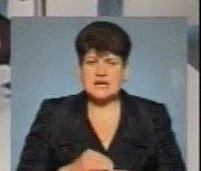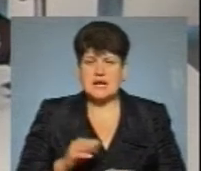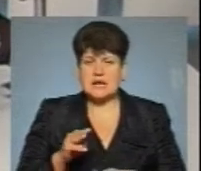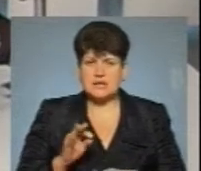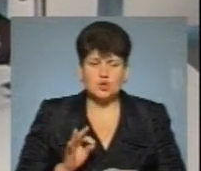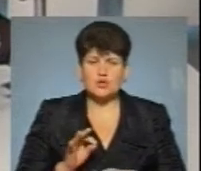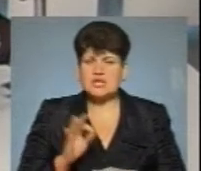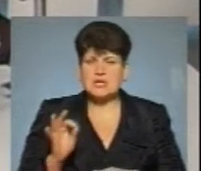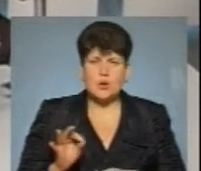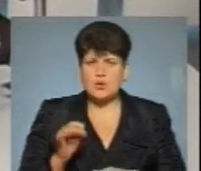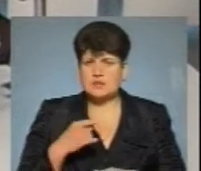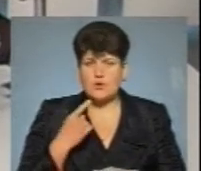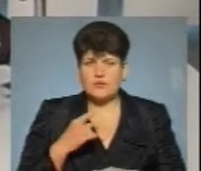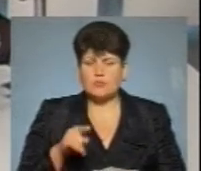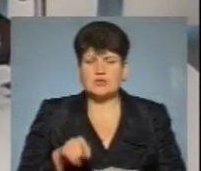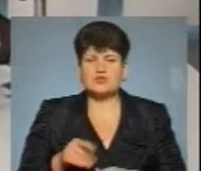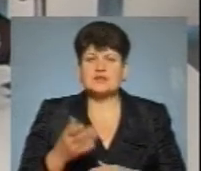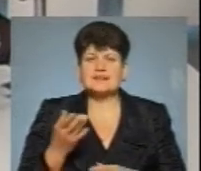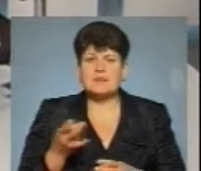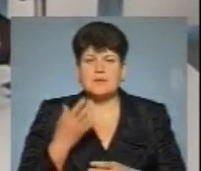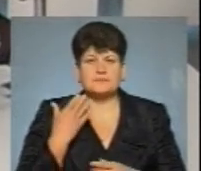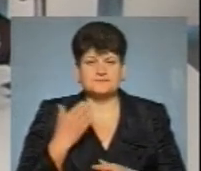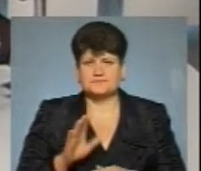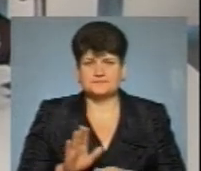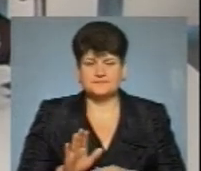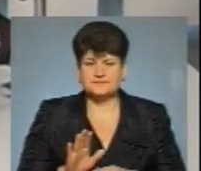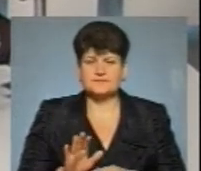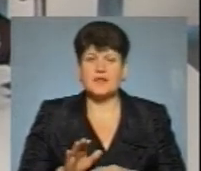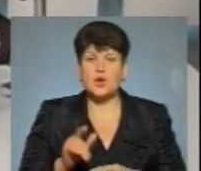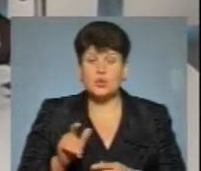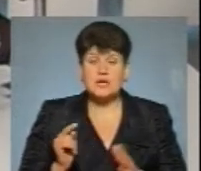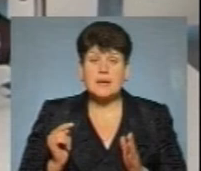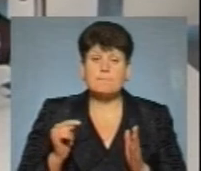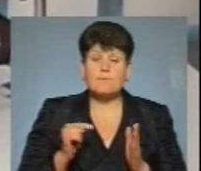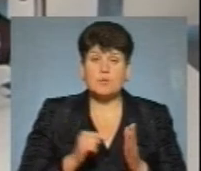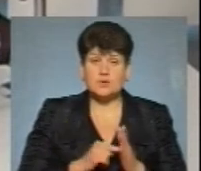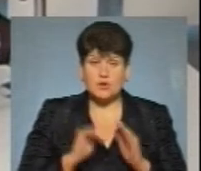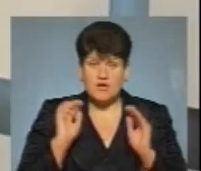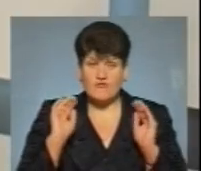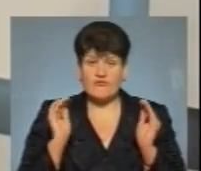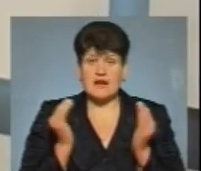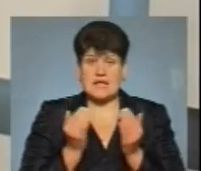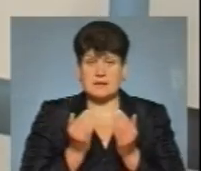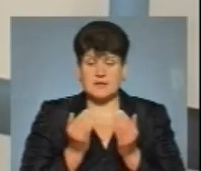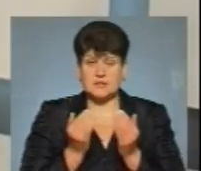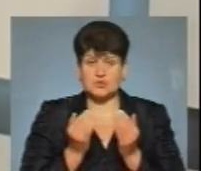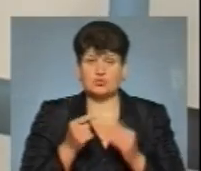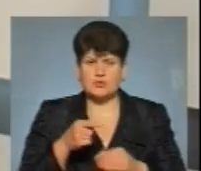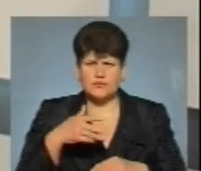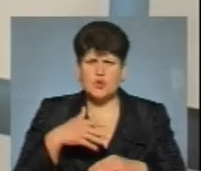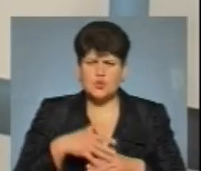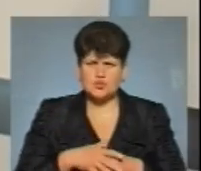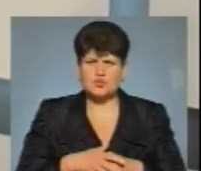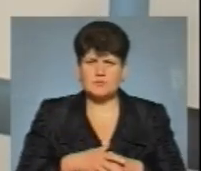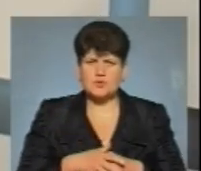не говорив про те, щоб їх послаблювати. Тому що люди, які попадають в реанімацію, тоді вони